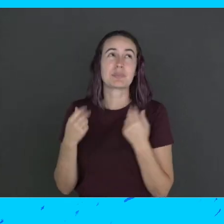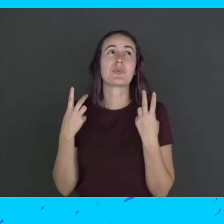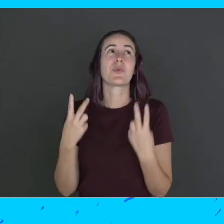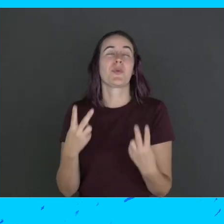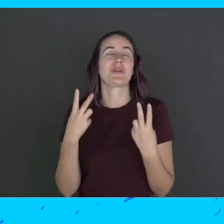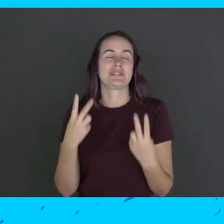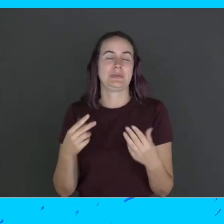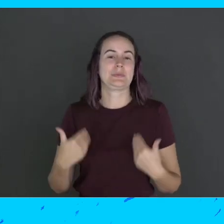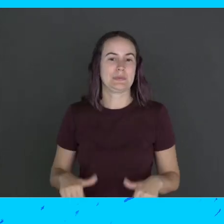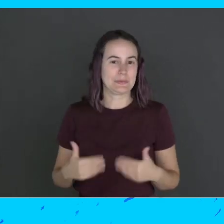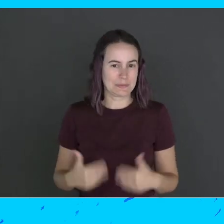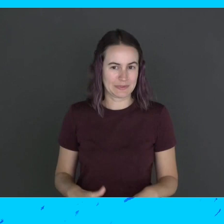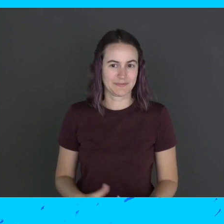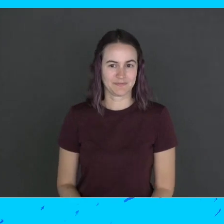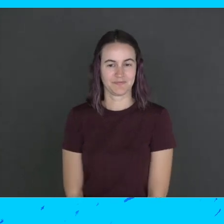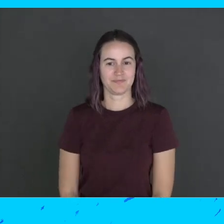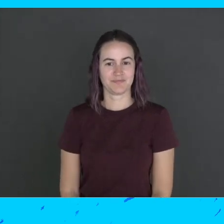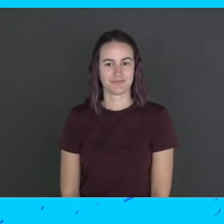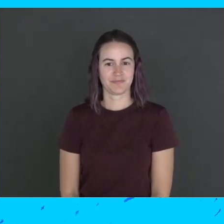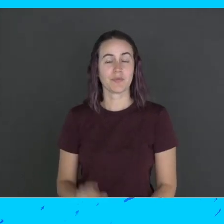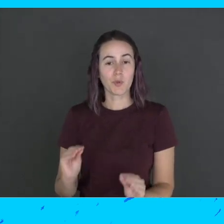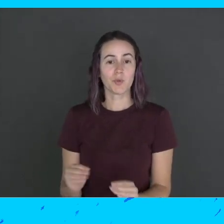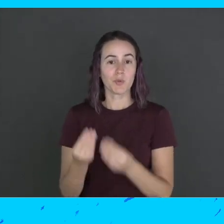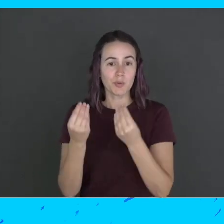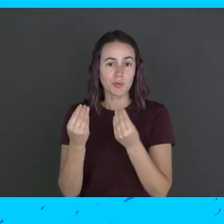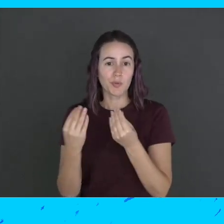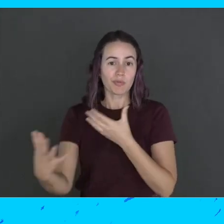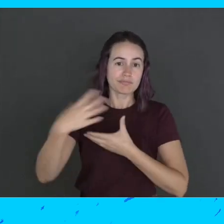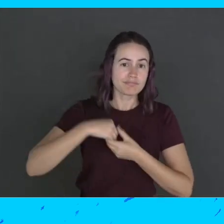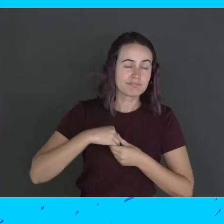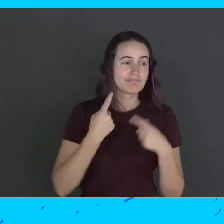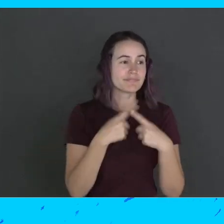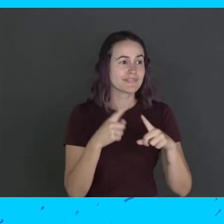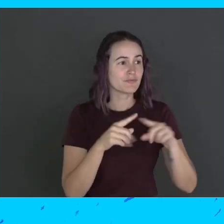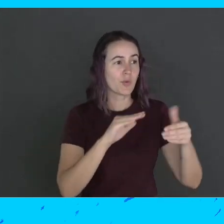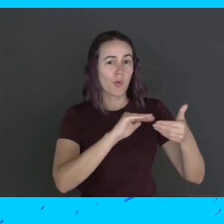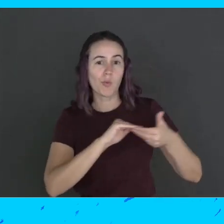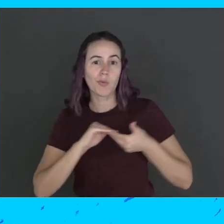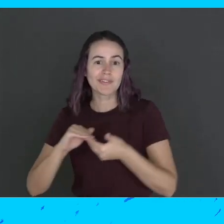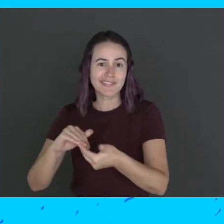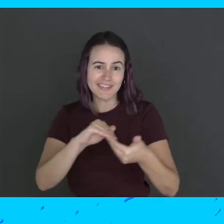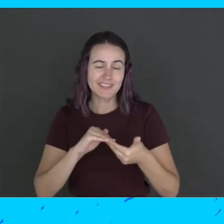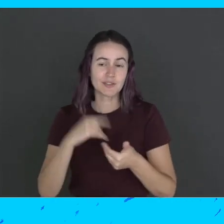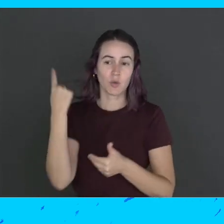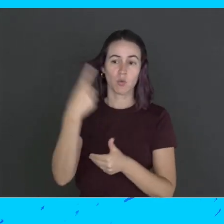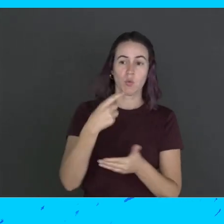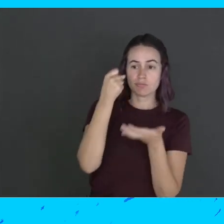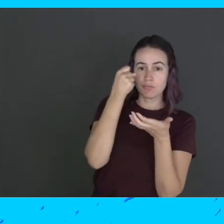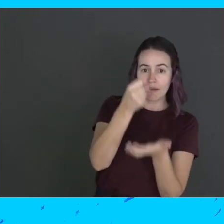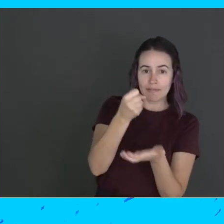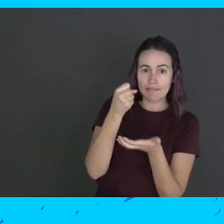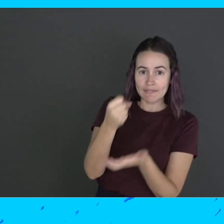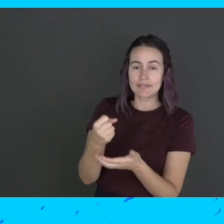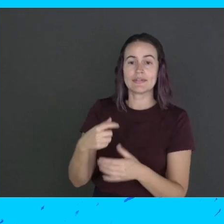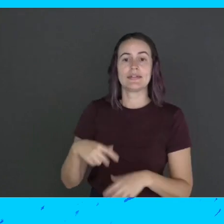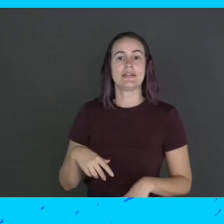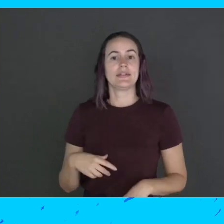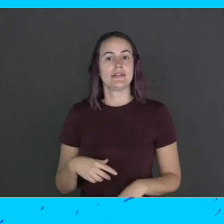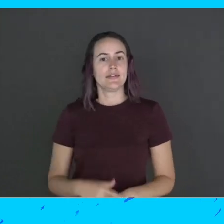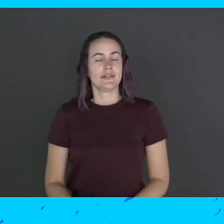partenariat et engager avec les donneurs, avec les personnes